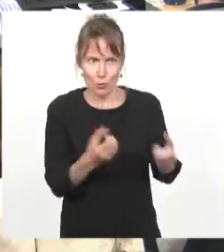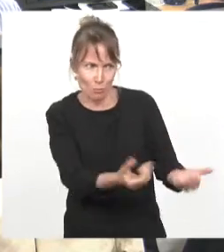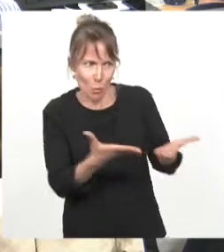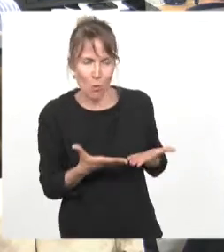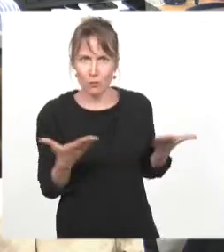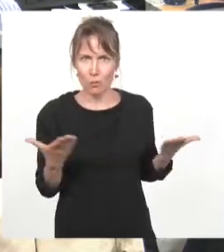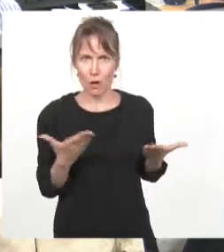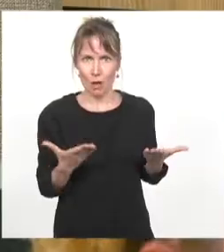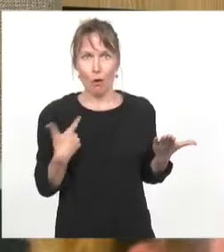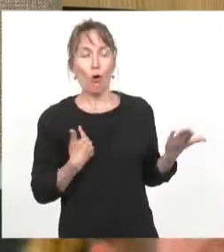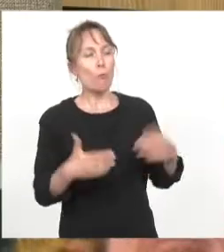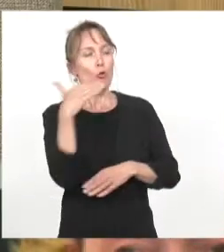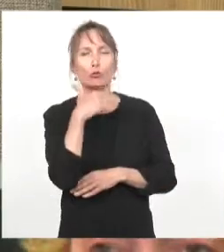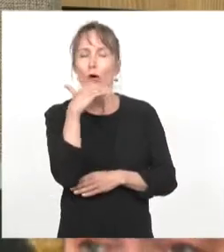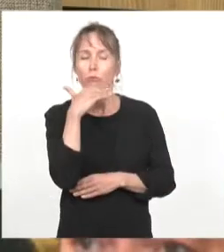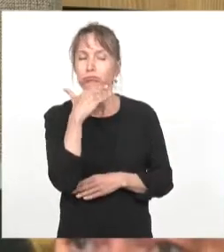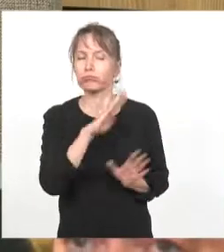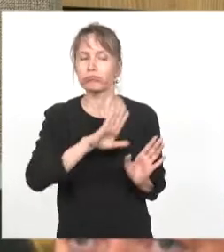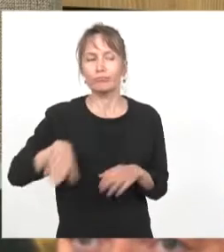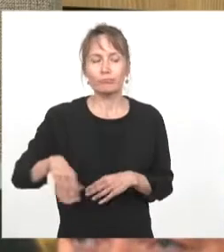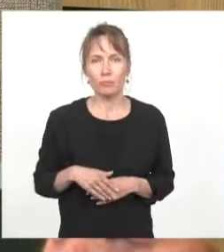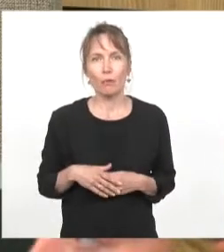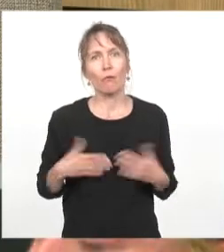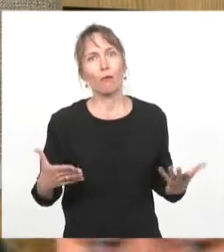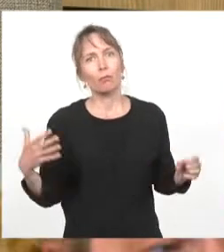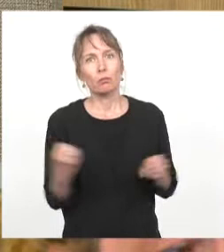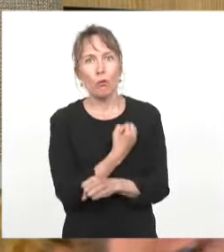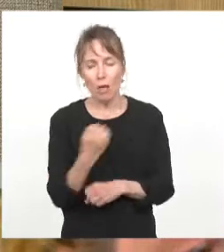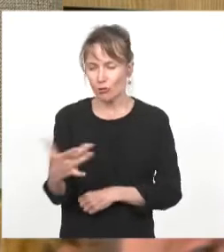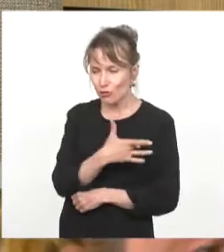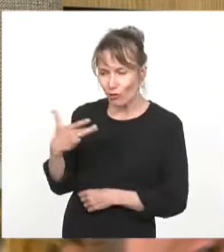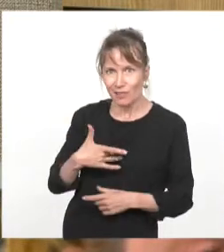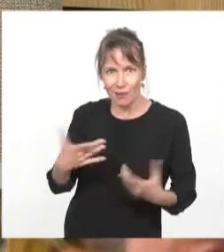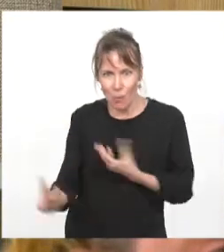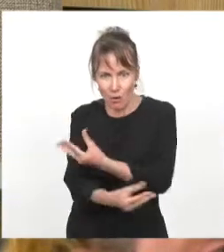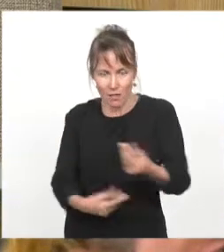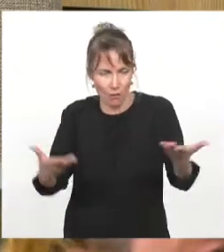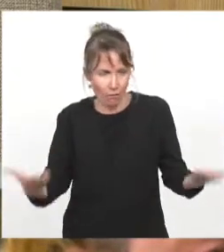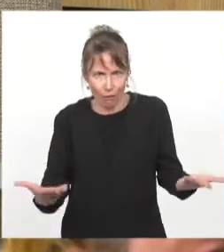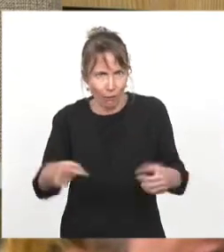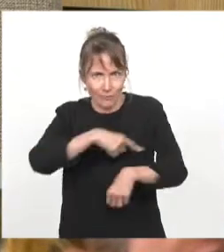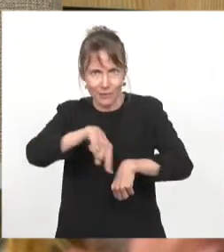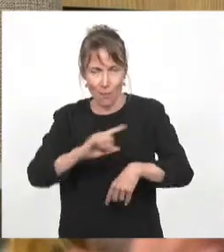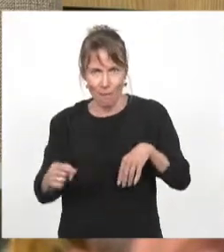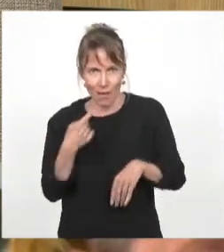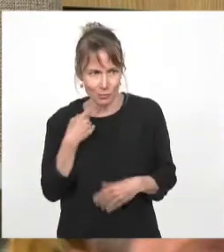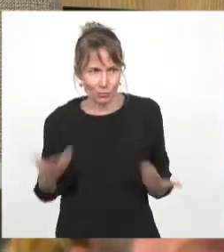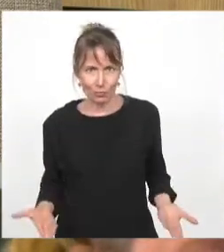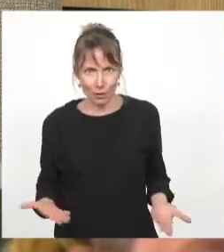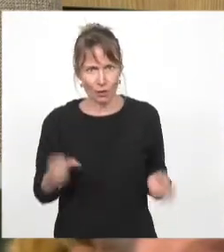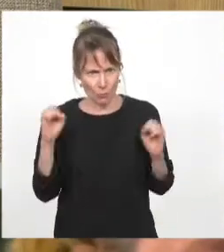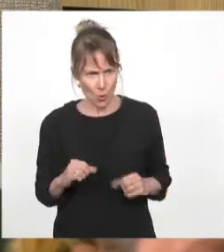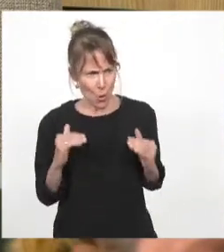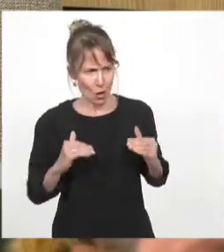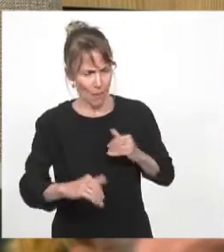pas tenir compte de l'urgence. Que de temps perdu au détriment de la santé des métropolitaines et des métropolitains. Il aurait pourtant été possible de mettre en œuvre la